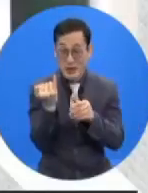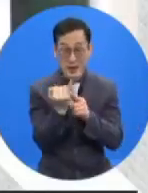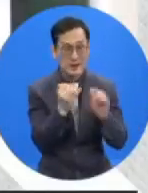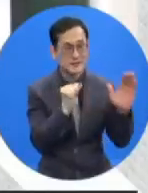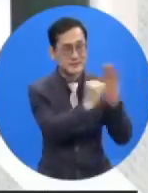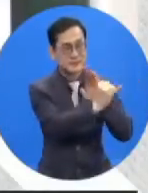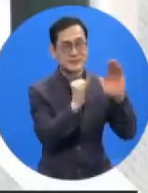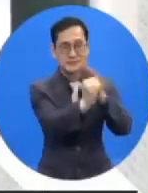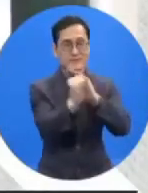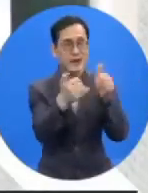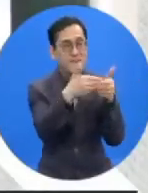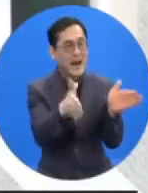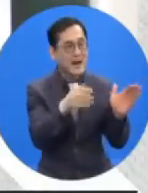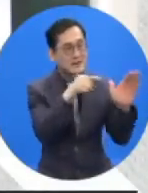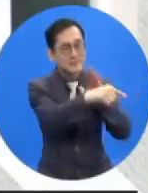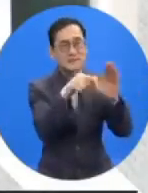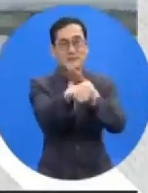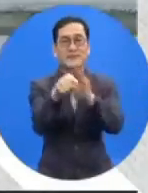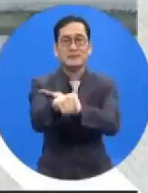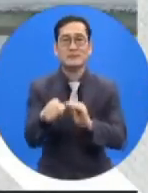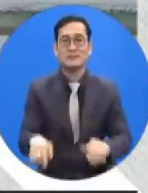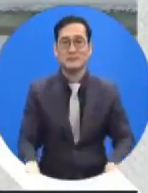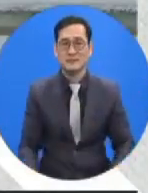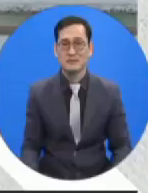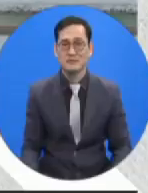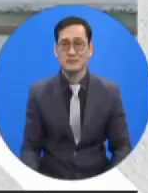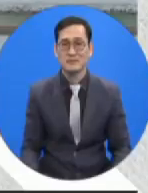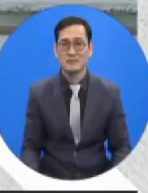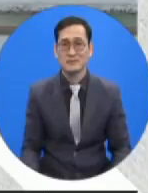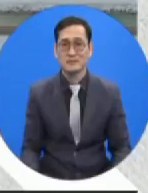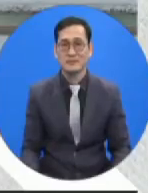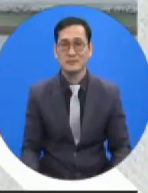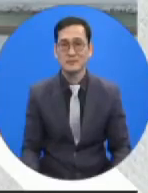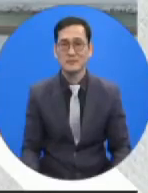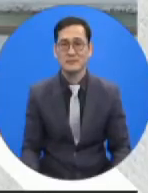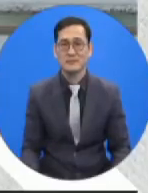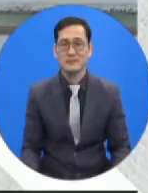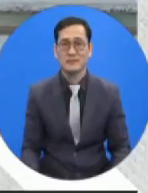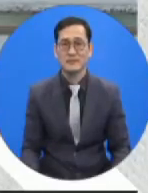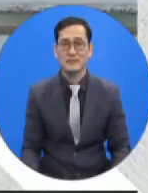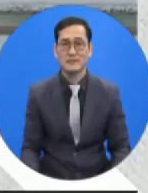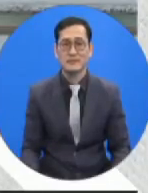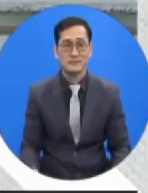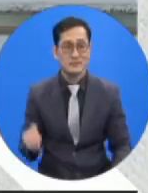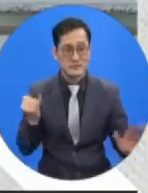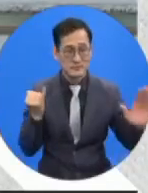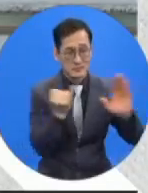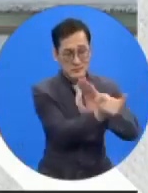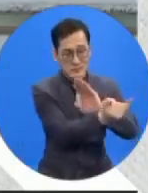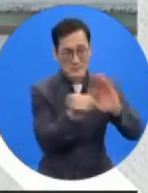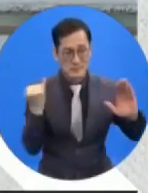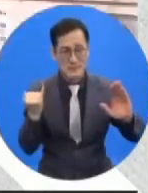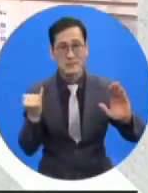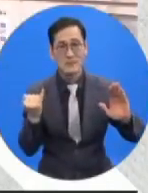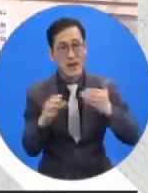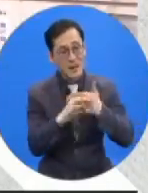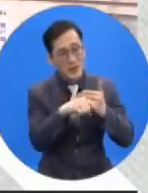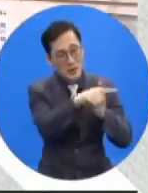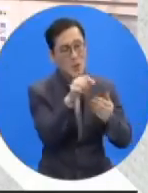가능성이 굉장히 높고요. 그럼요. 손님이 나간 다음에 다른 손님이 들어오게 되면 환경 오염에 의한 또 감염이 이루어질